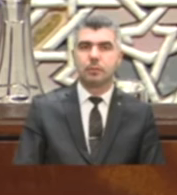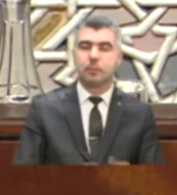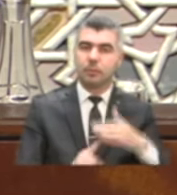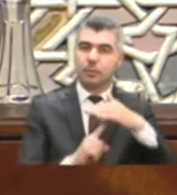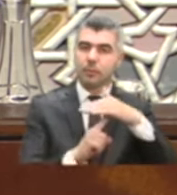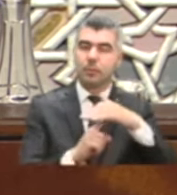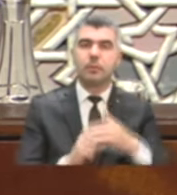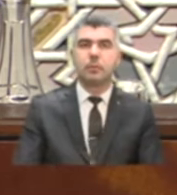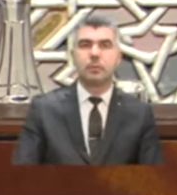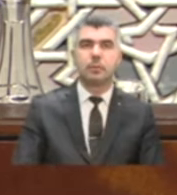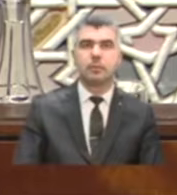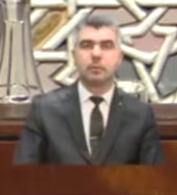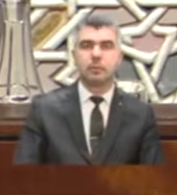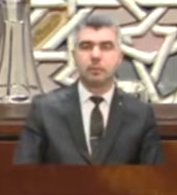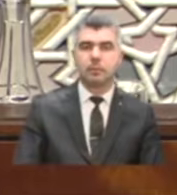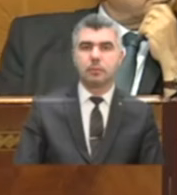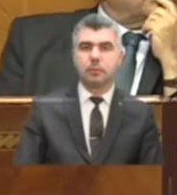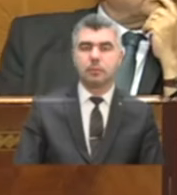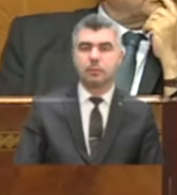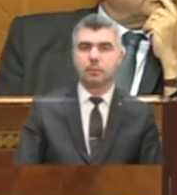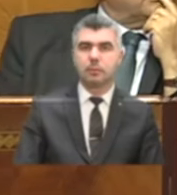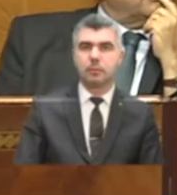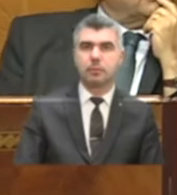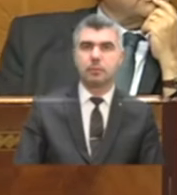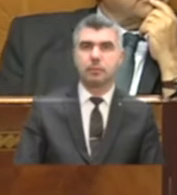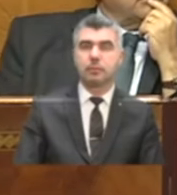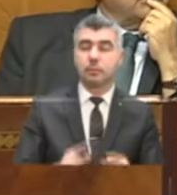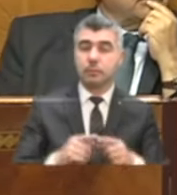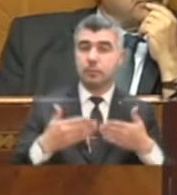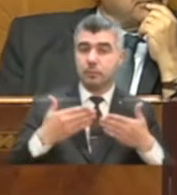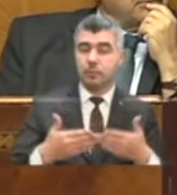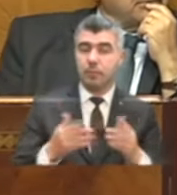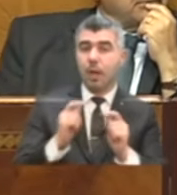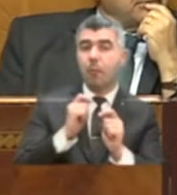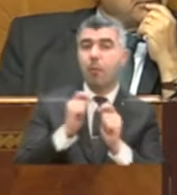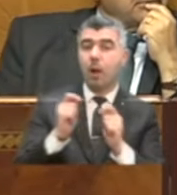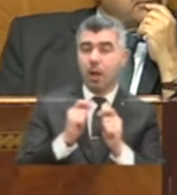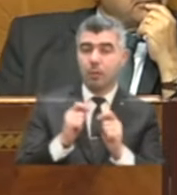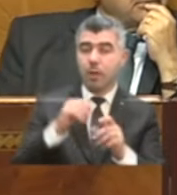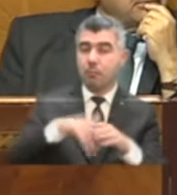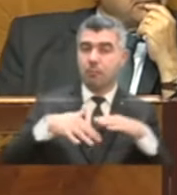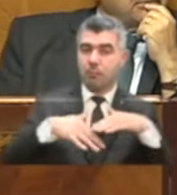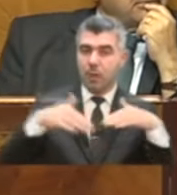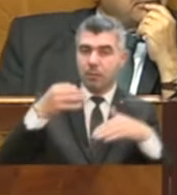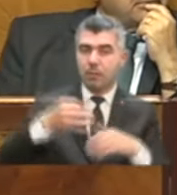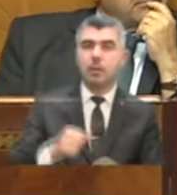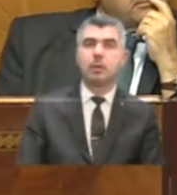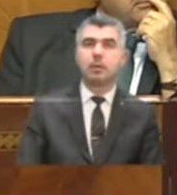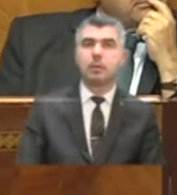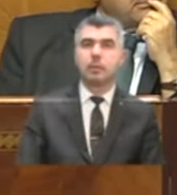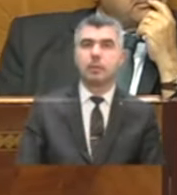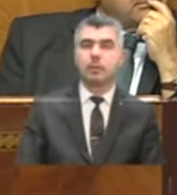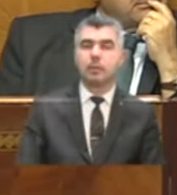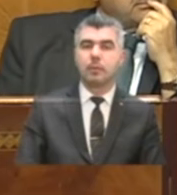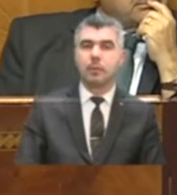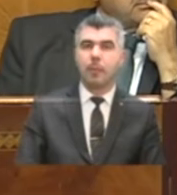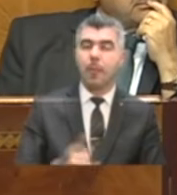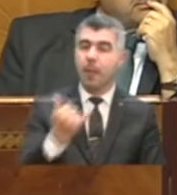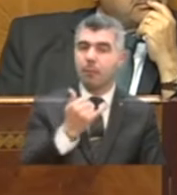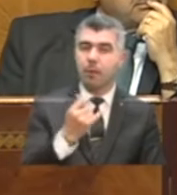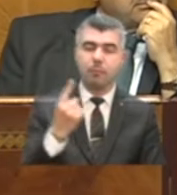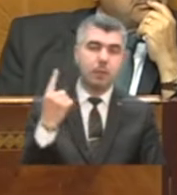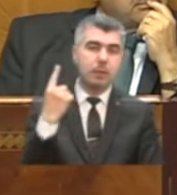تفضل تفضل تفضل. سي حجيره، الجو ديال النقاش داخل هذه المؤسسه الدستوريه يقتضي ان